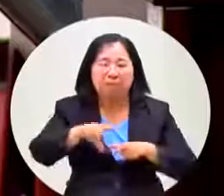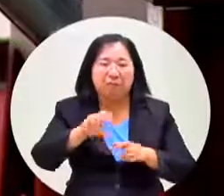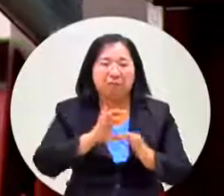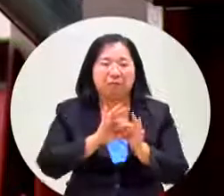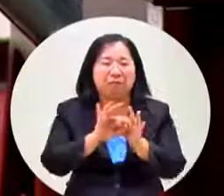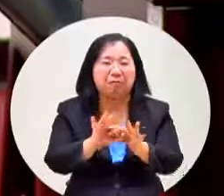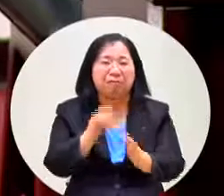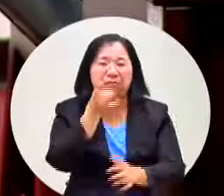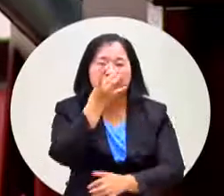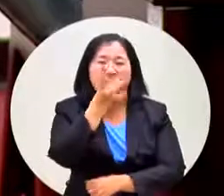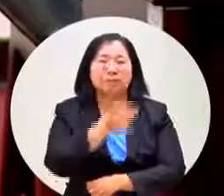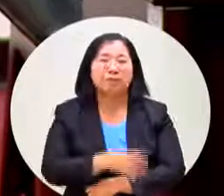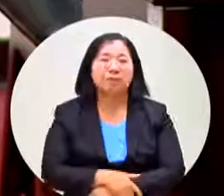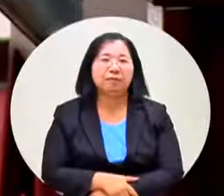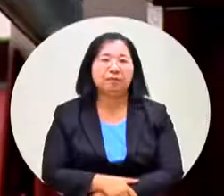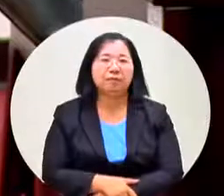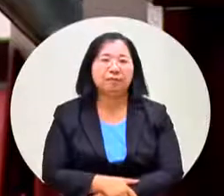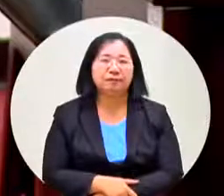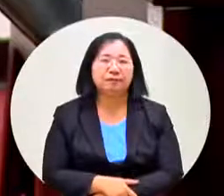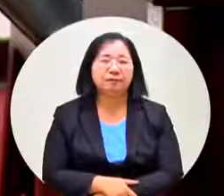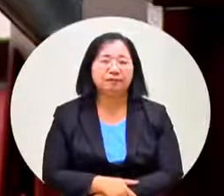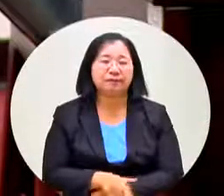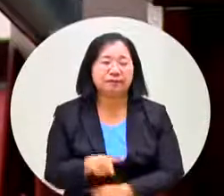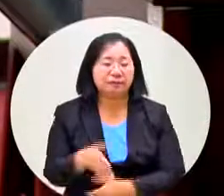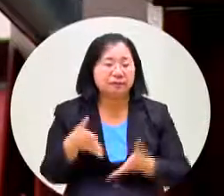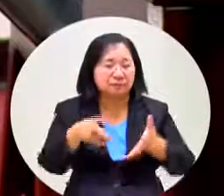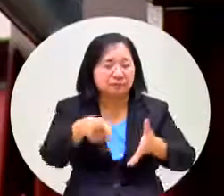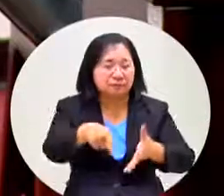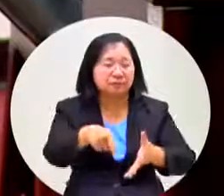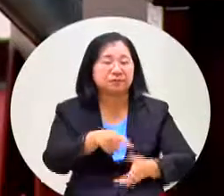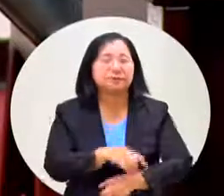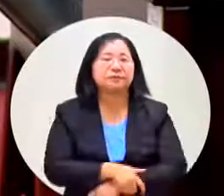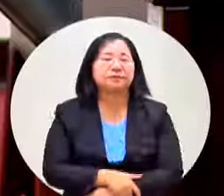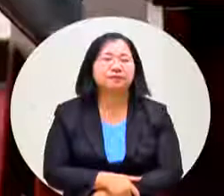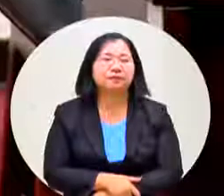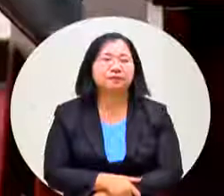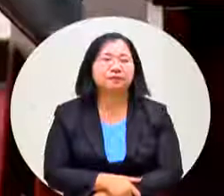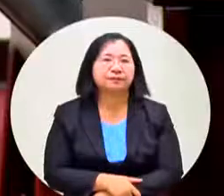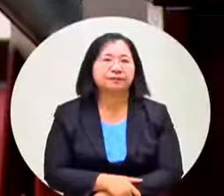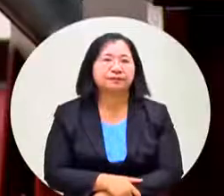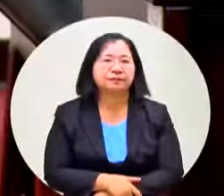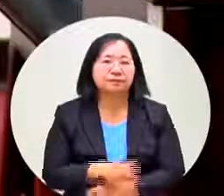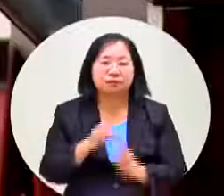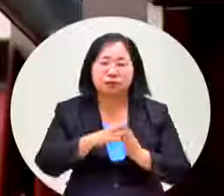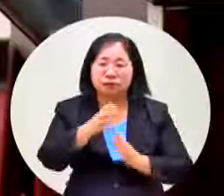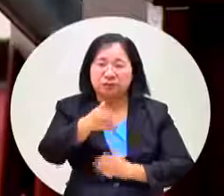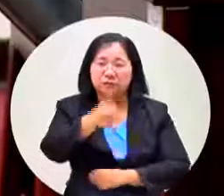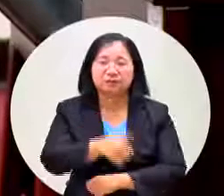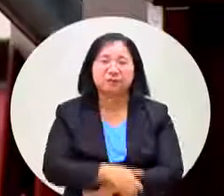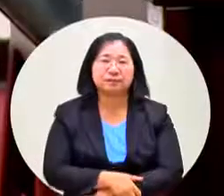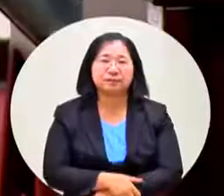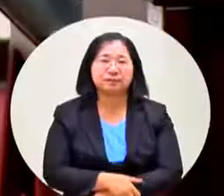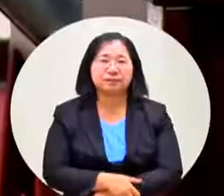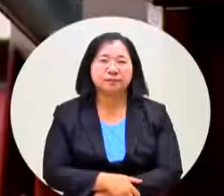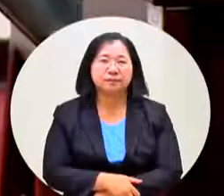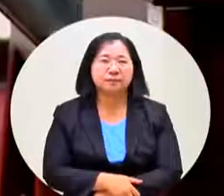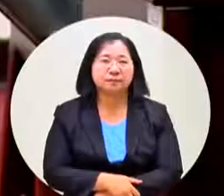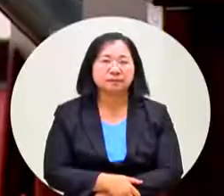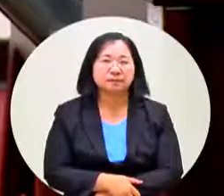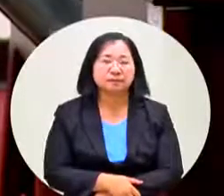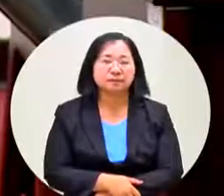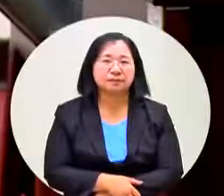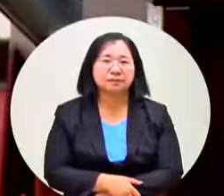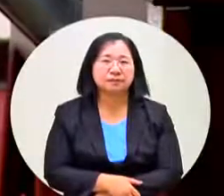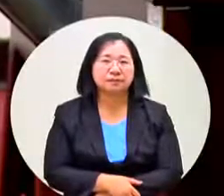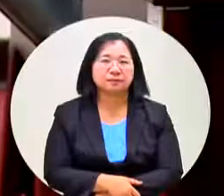为遮啊，通这座大排啊咧排做排水啦吼。啊，所以阮现场去看的时阵吼，有发现讲